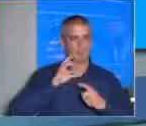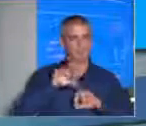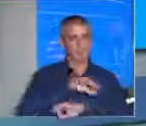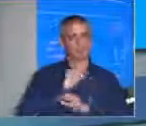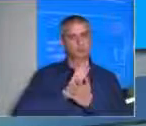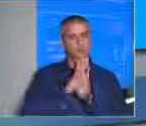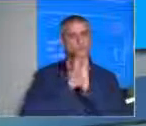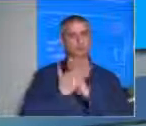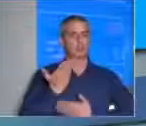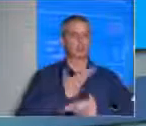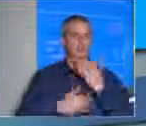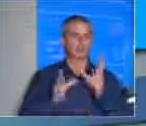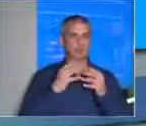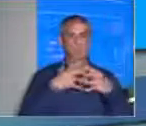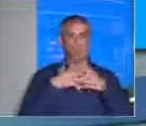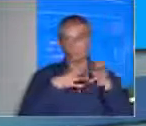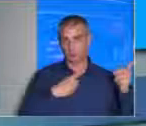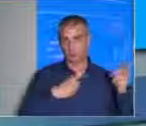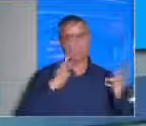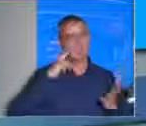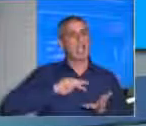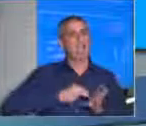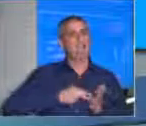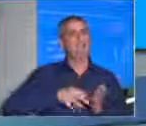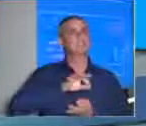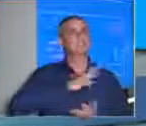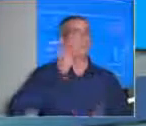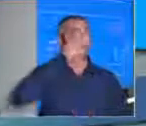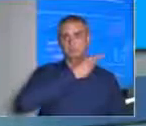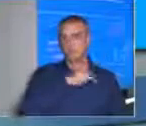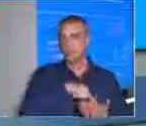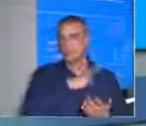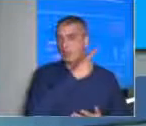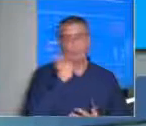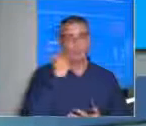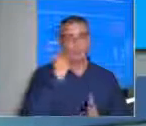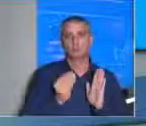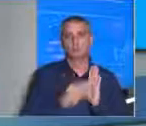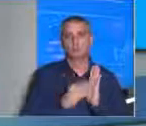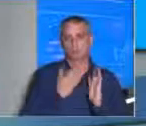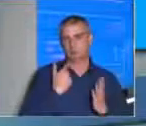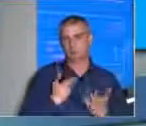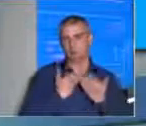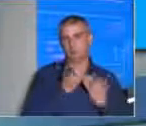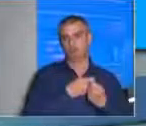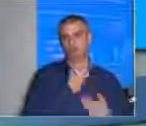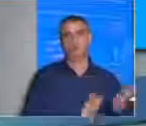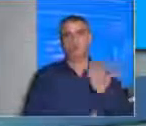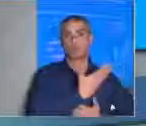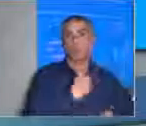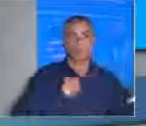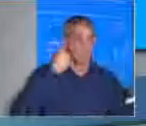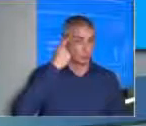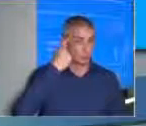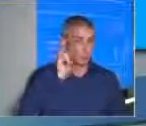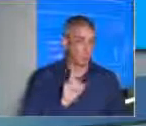את האופי של היחסים שלנו עם ארצות הברית ברמה האסטרטגית, כי הם חייבים את הסיוע שלנו ואת השיתוף פעולה, ואני